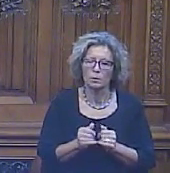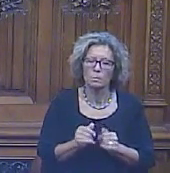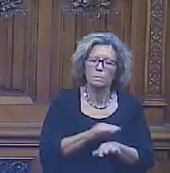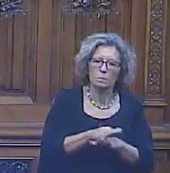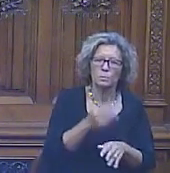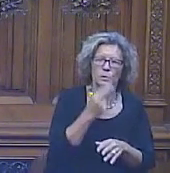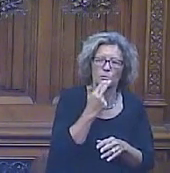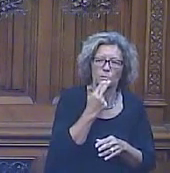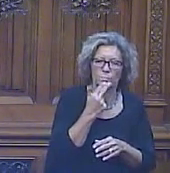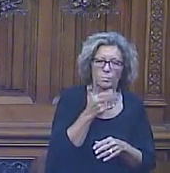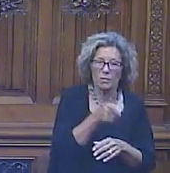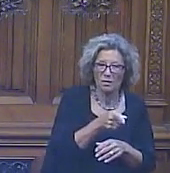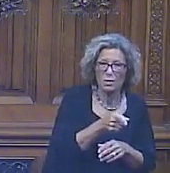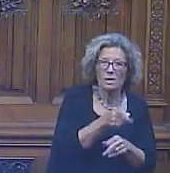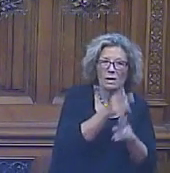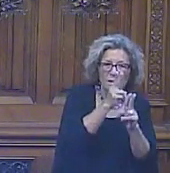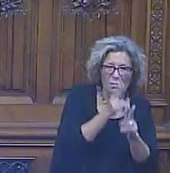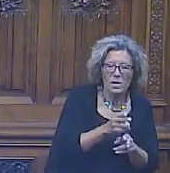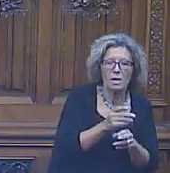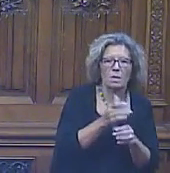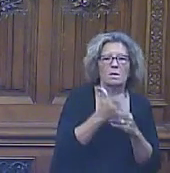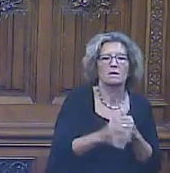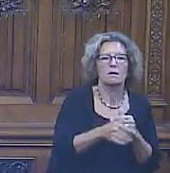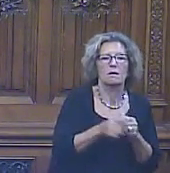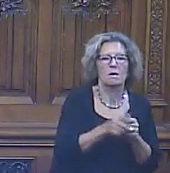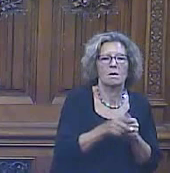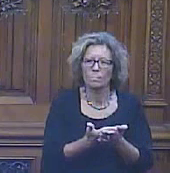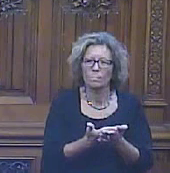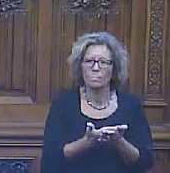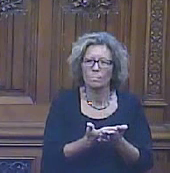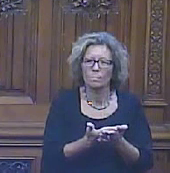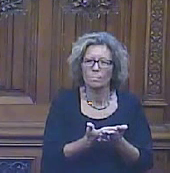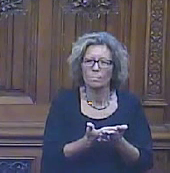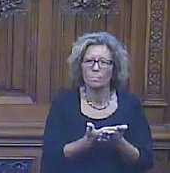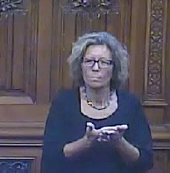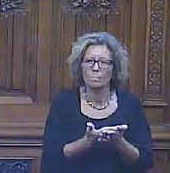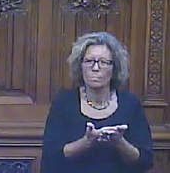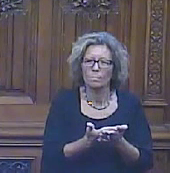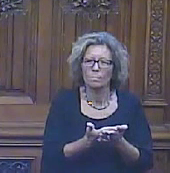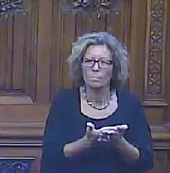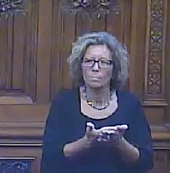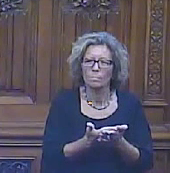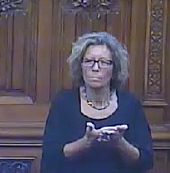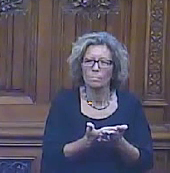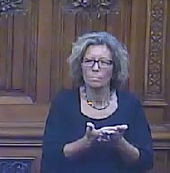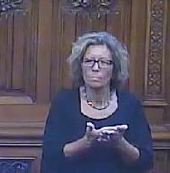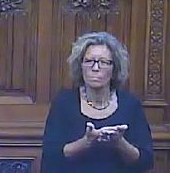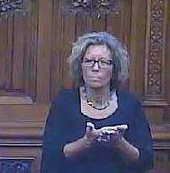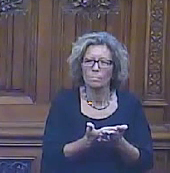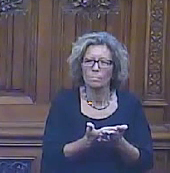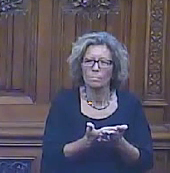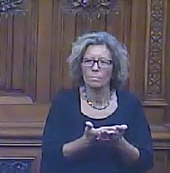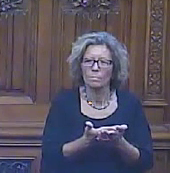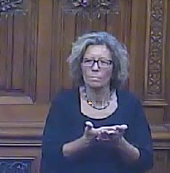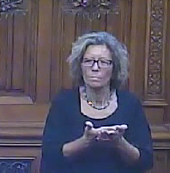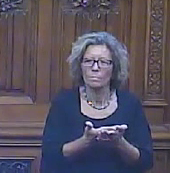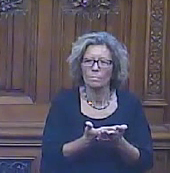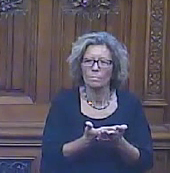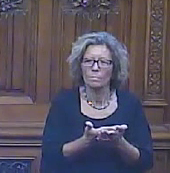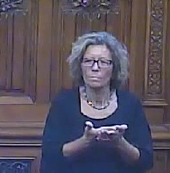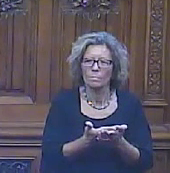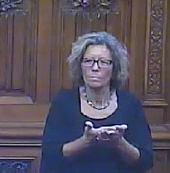allen tatsächlichen Kriegsflüchtlingen. Aber ein klares Nein für all jene, die im